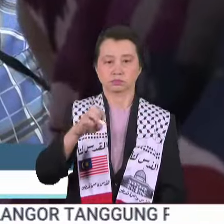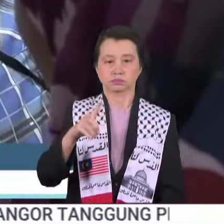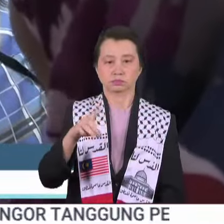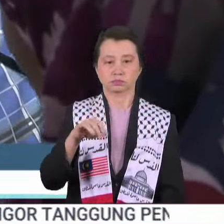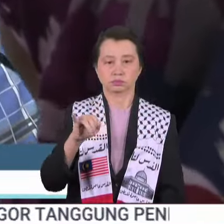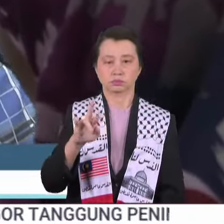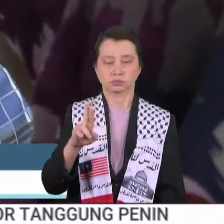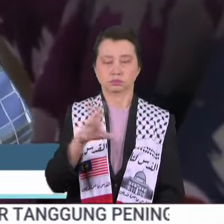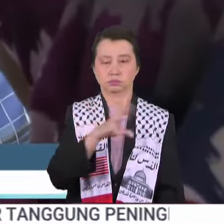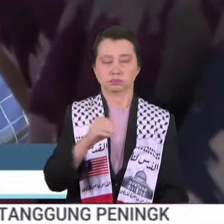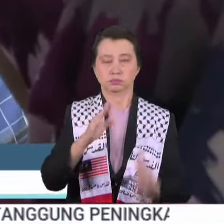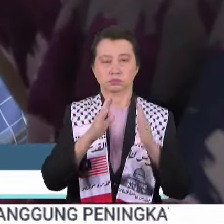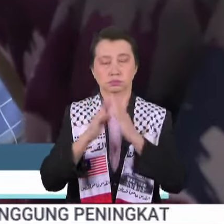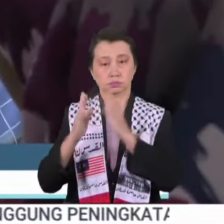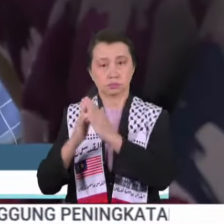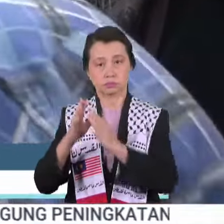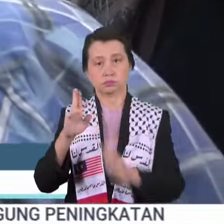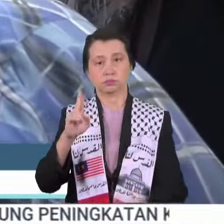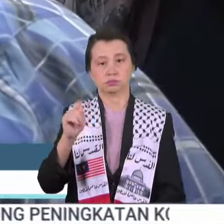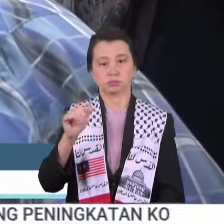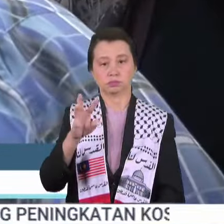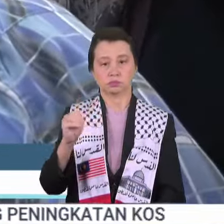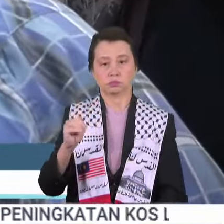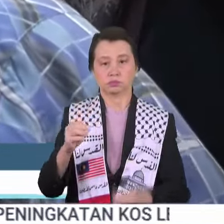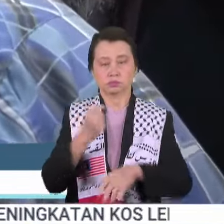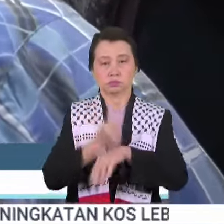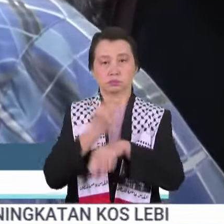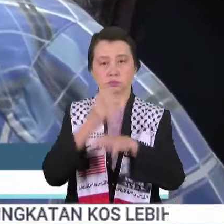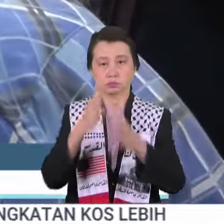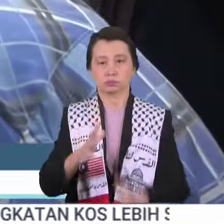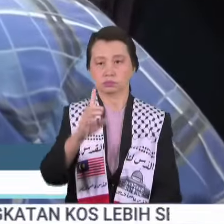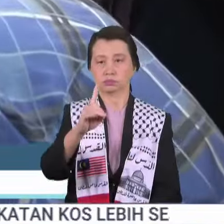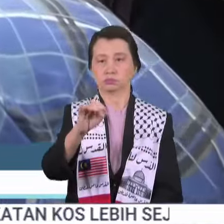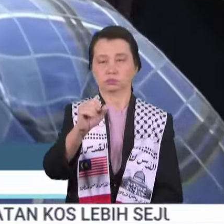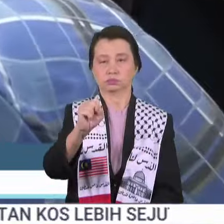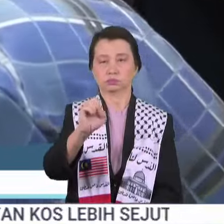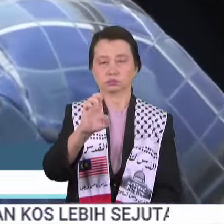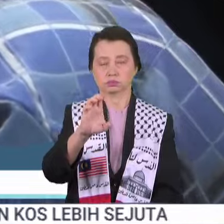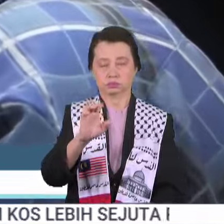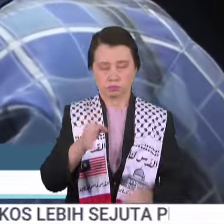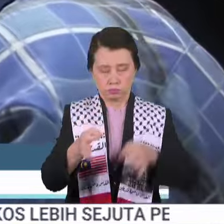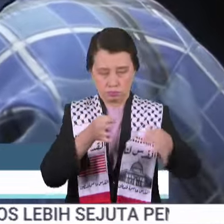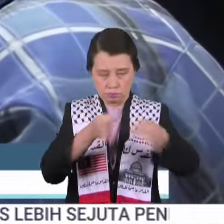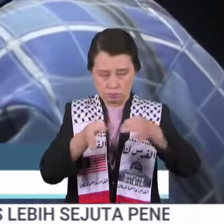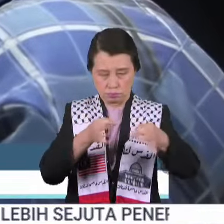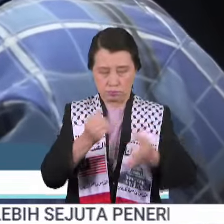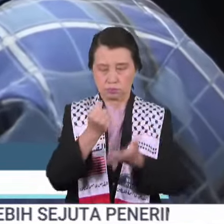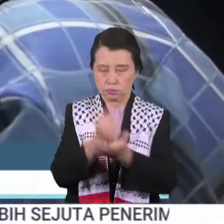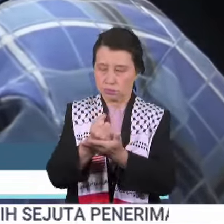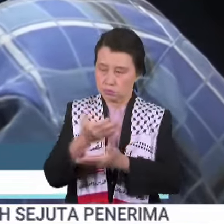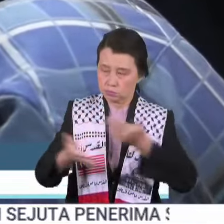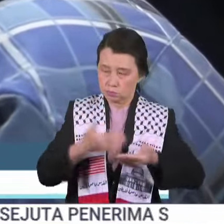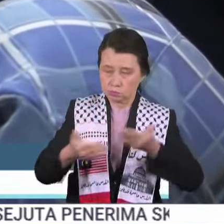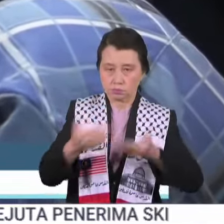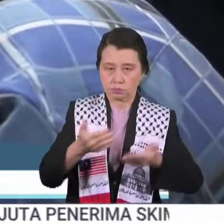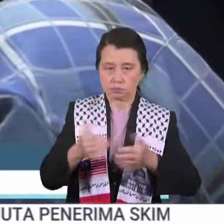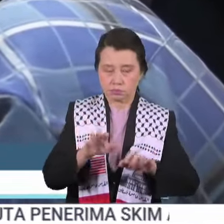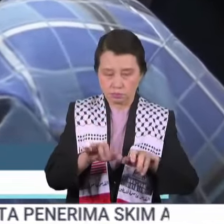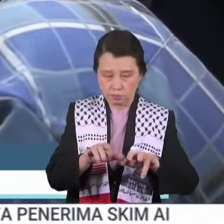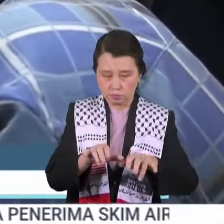pusat transformasi Bandar UTC petugasem di setiap kaunter akan beri penerangan dan bantu proses pendaftaran